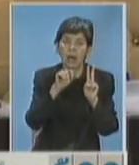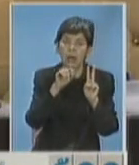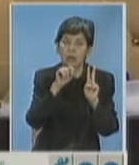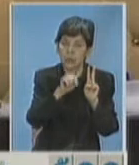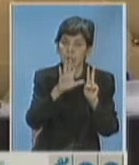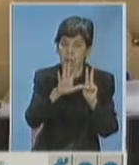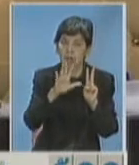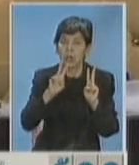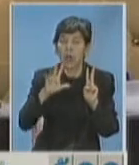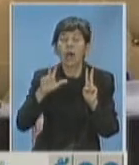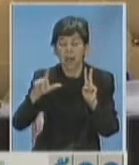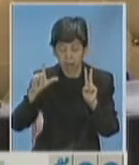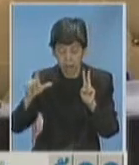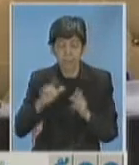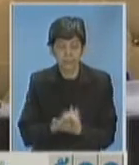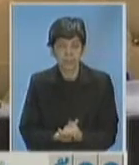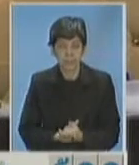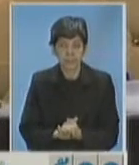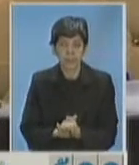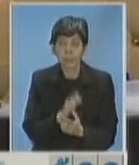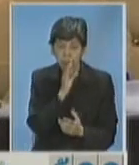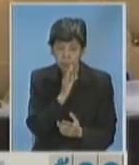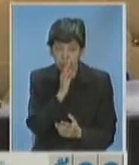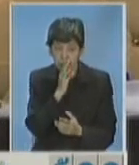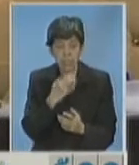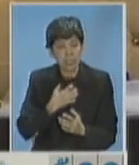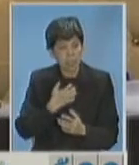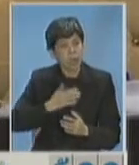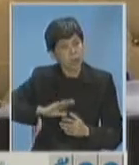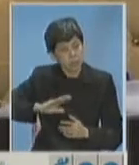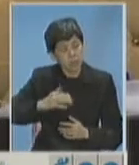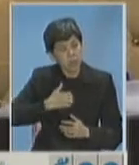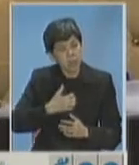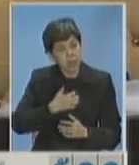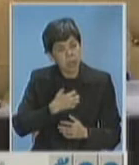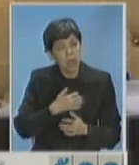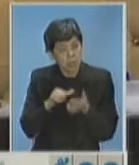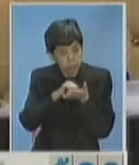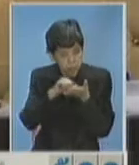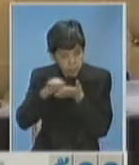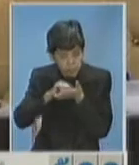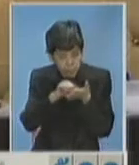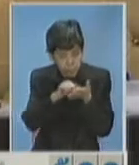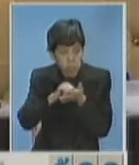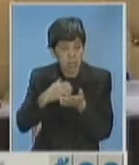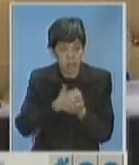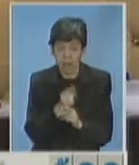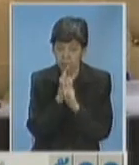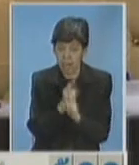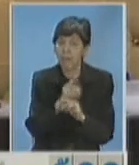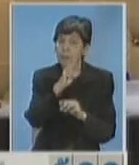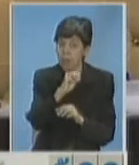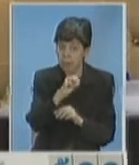2.525 ล้านล้านบาทเนี่ยนะฮะถ้ามีการสงวนความเห็นถ้ามีการแปรยติและสงวนความเห็นในมาตร